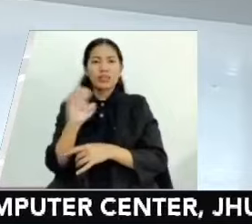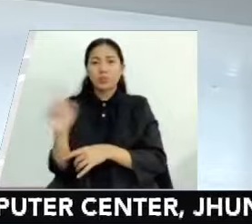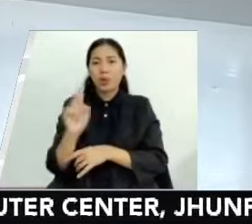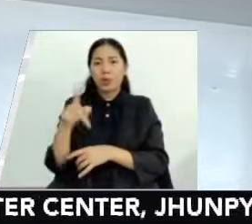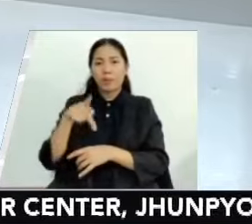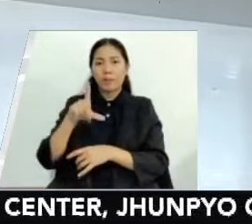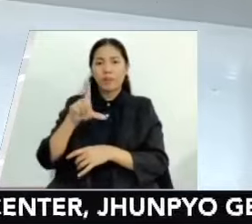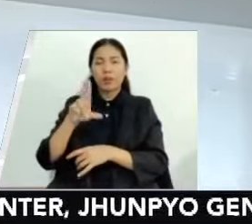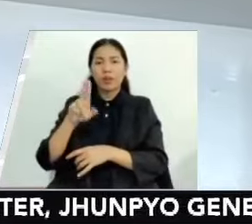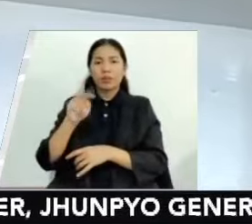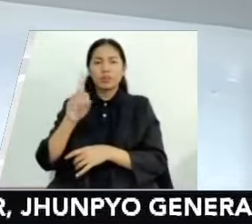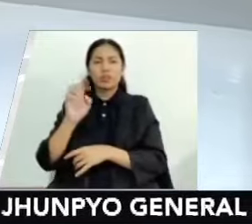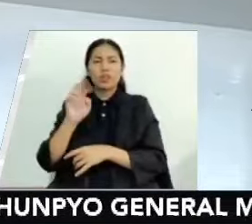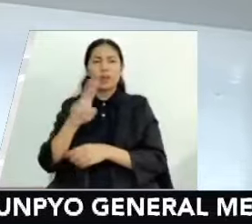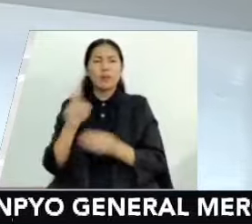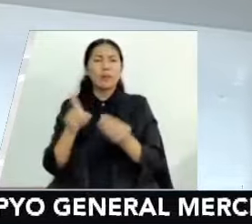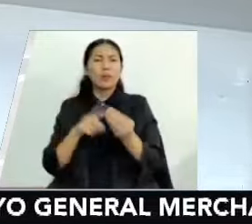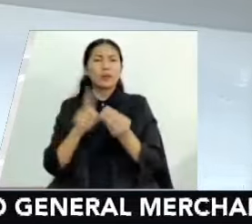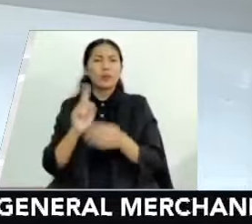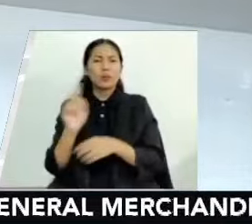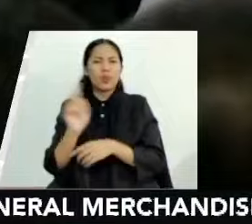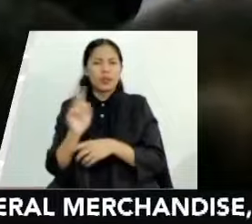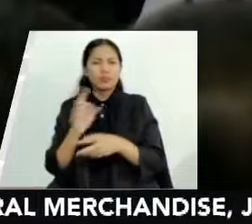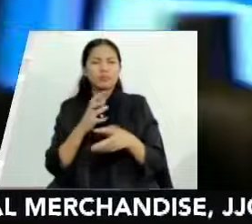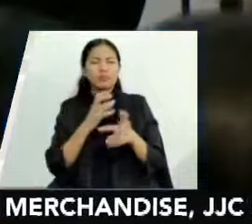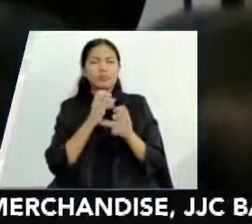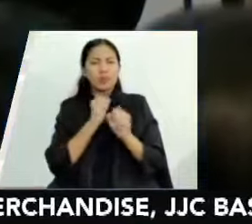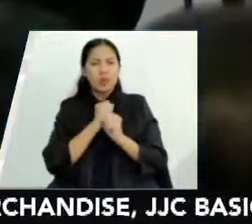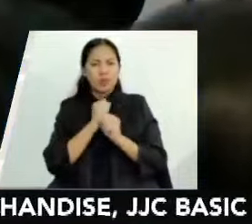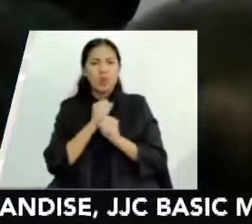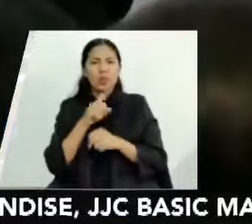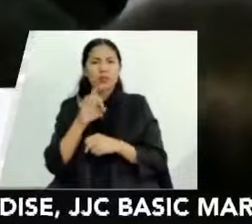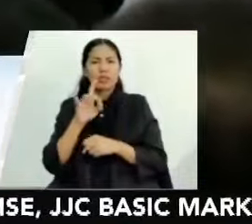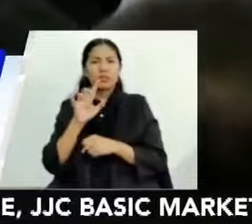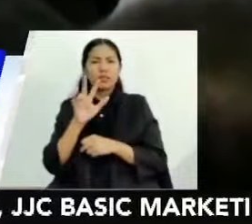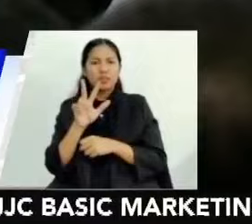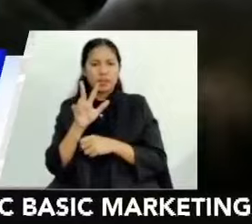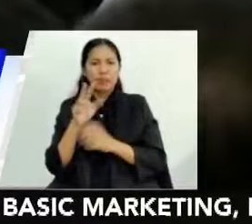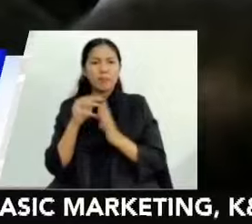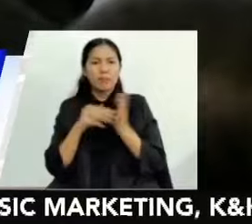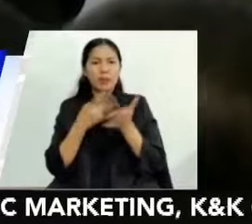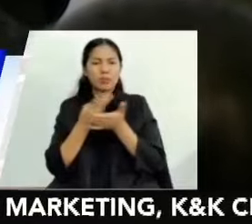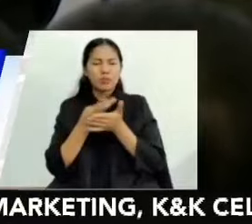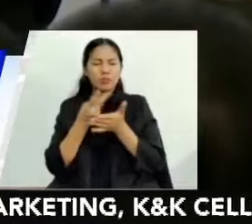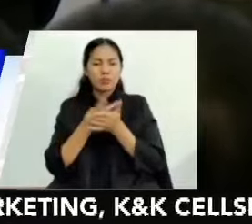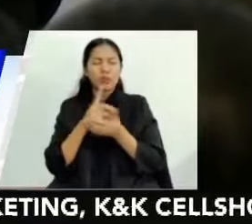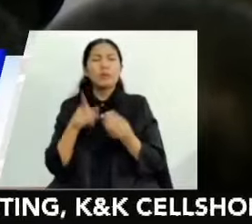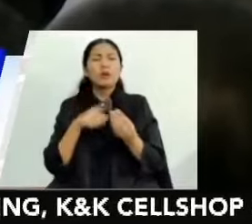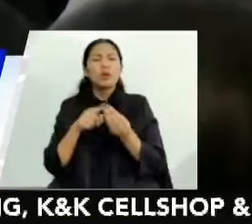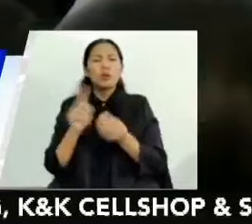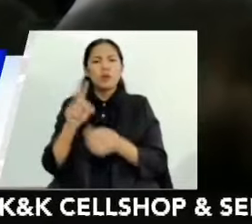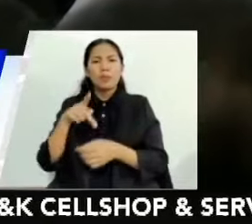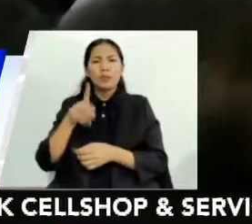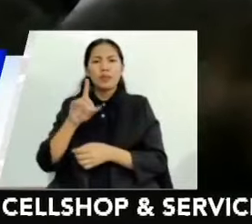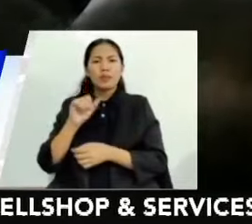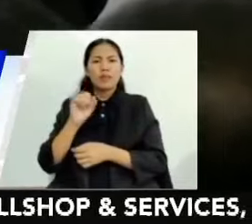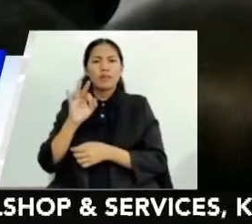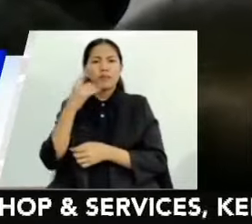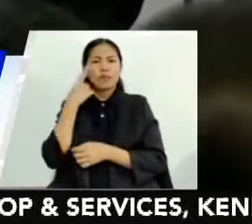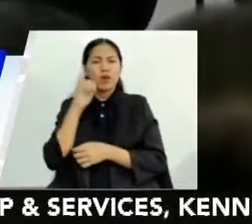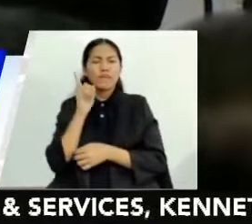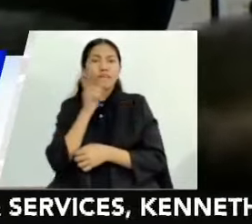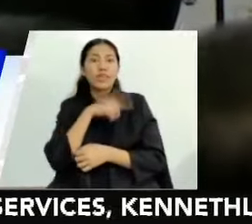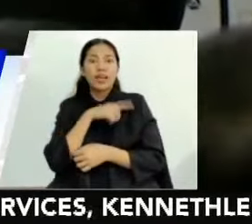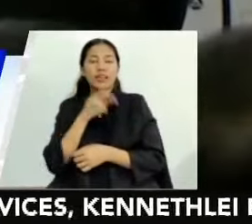million pesos na kickback mula sa pagbuhos ng kanyang Priority Development Assistant Fund o PDAF sa mga peking NGO. Guilty naman